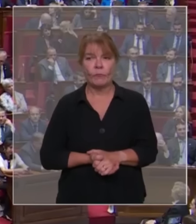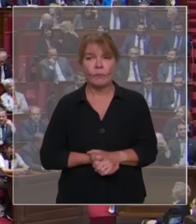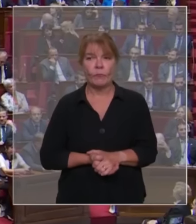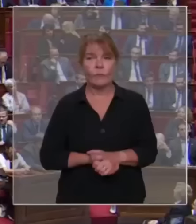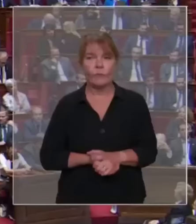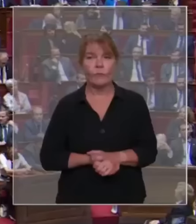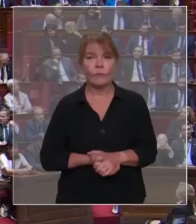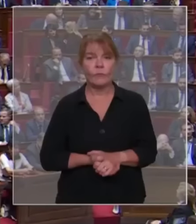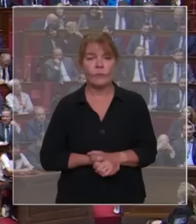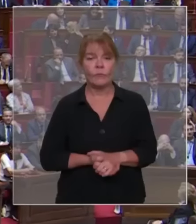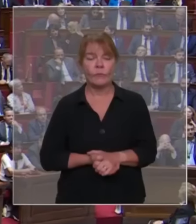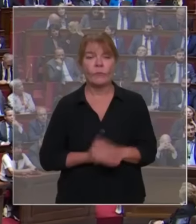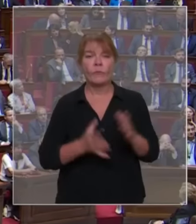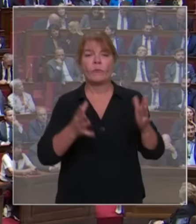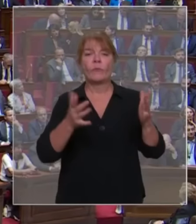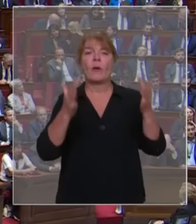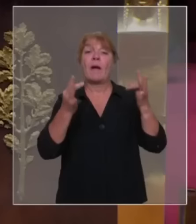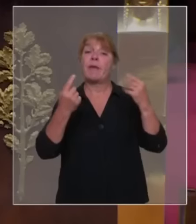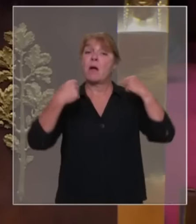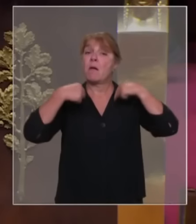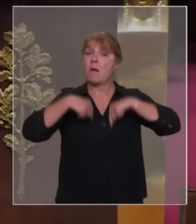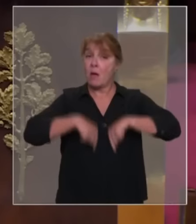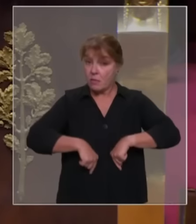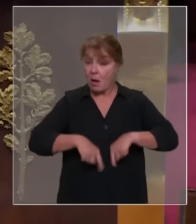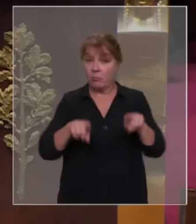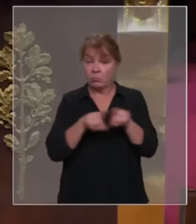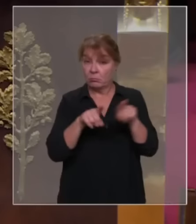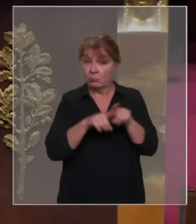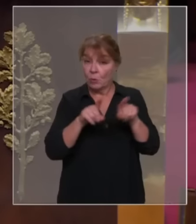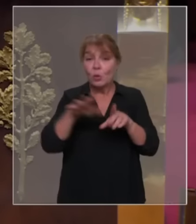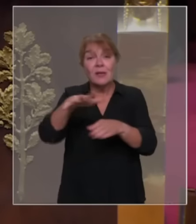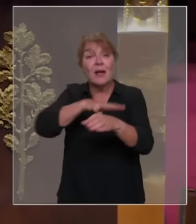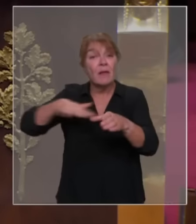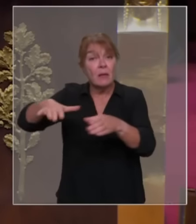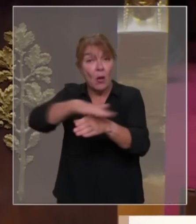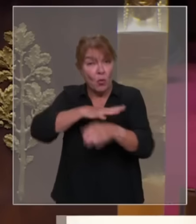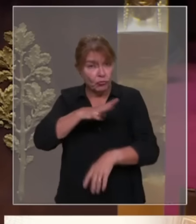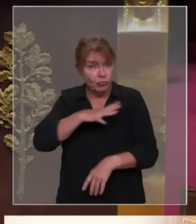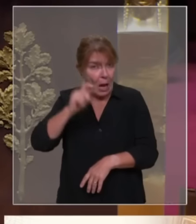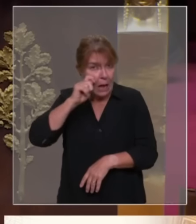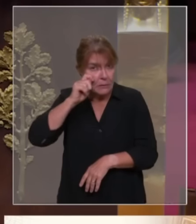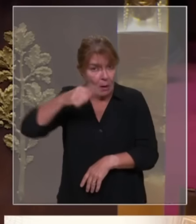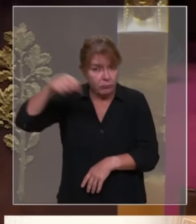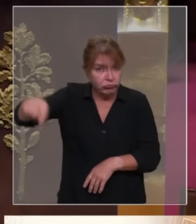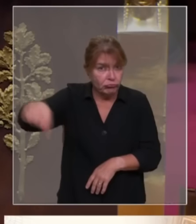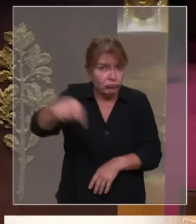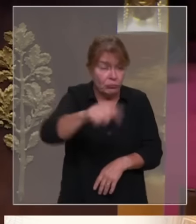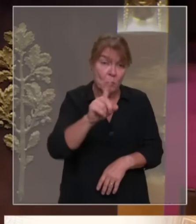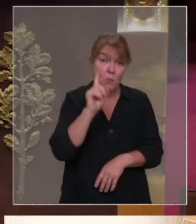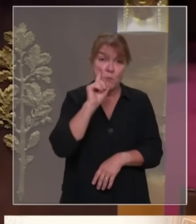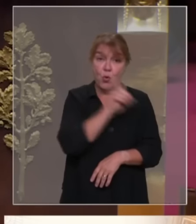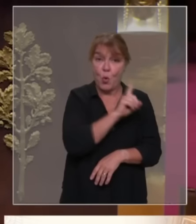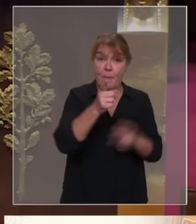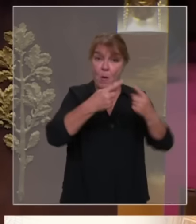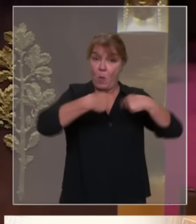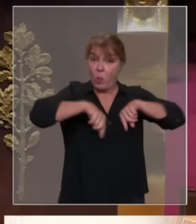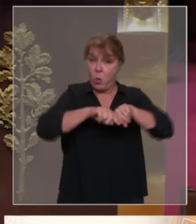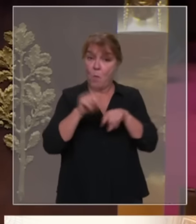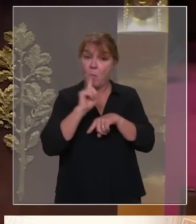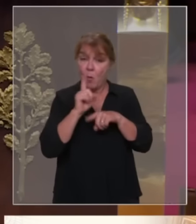Mais ce qui est vrai au niveau de l'État, l'est aussi au niveau des collectivités territoriales. Nous allons passer en